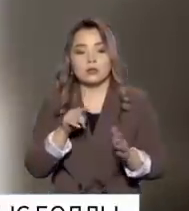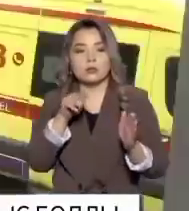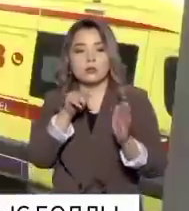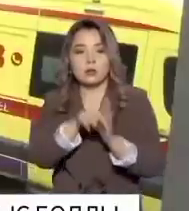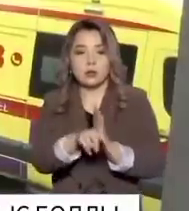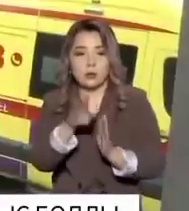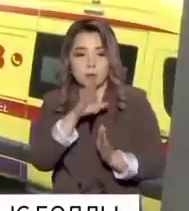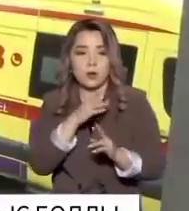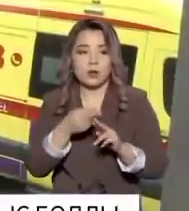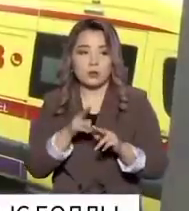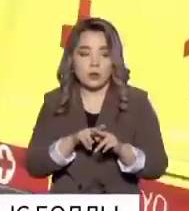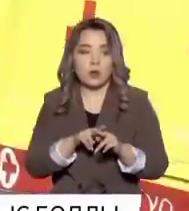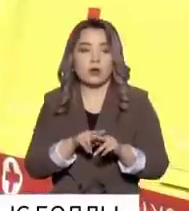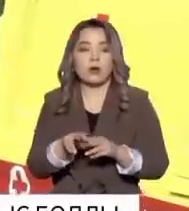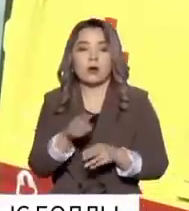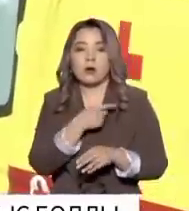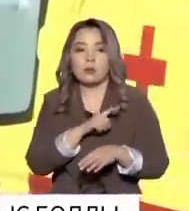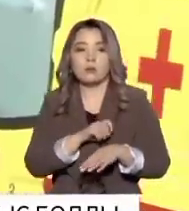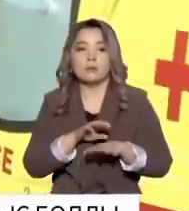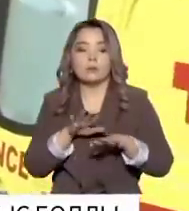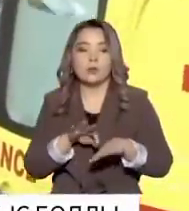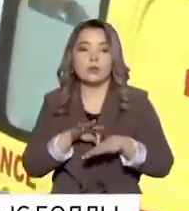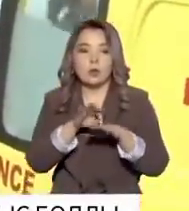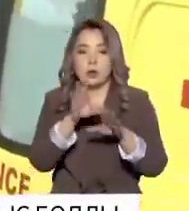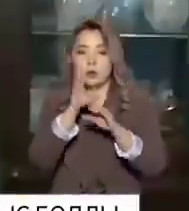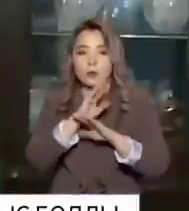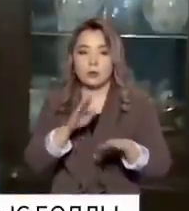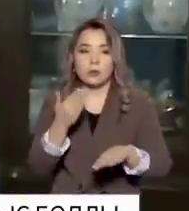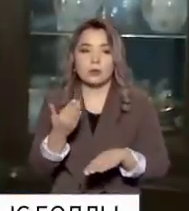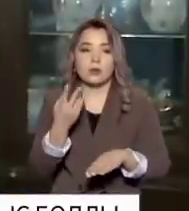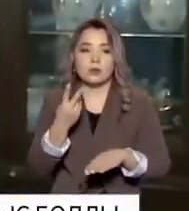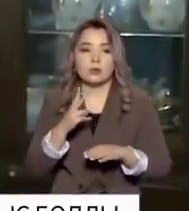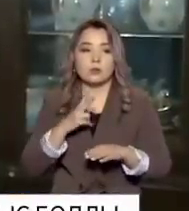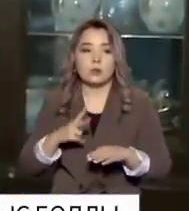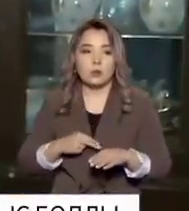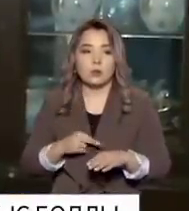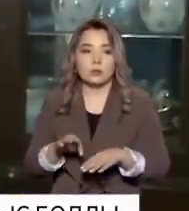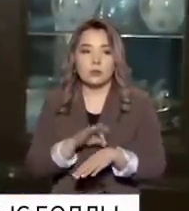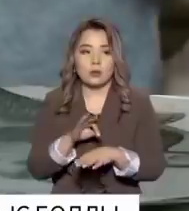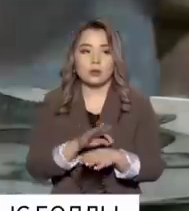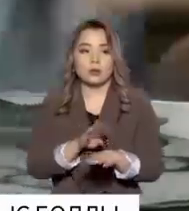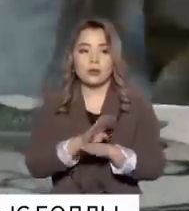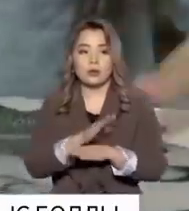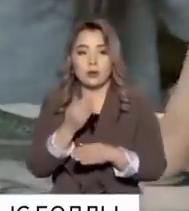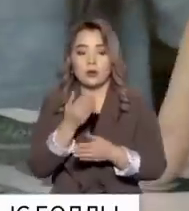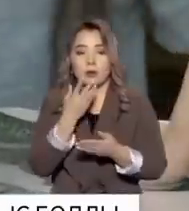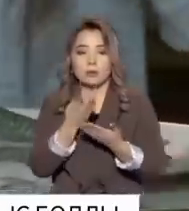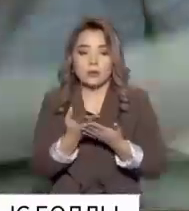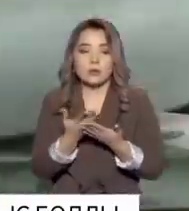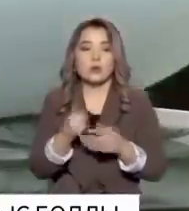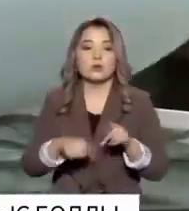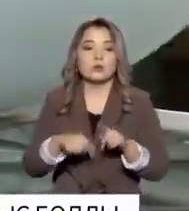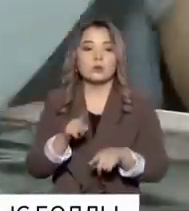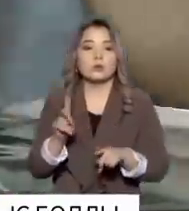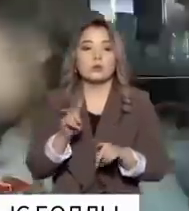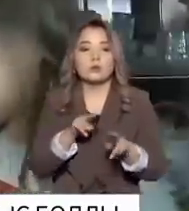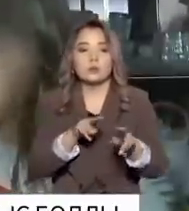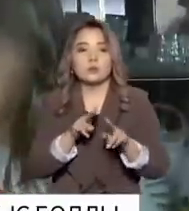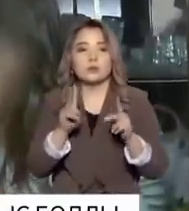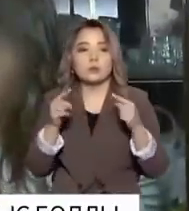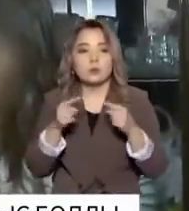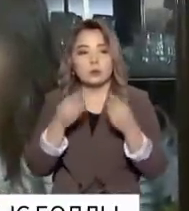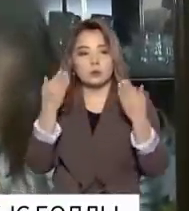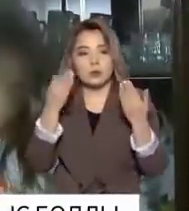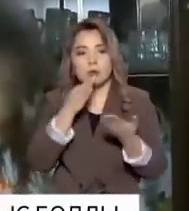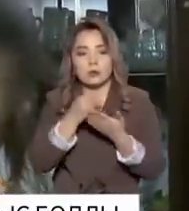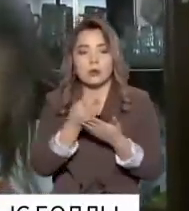ғой. Содан ауруханаға жетпей жолда жан тапсырған, артында жары мен кішкентай екі қызы қалды. Туыстары оларға нақты кімнің не үшін оқ атқанын түсінбейді, ал